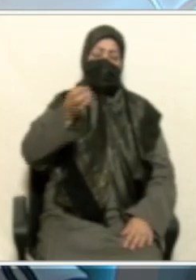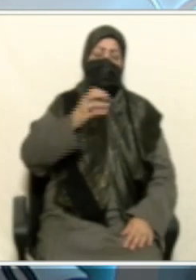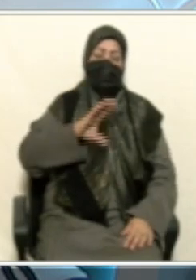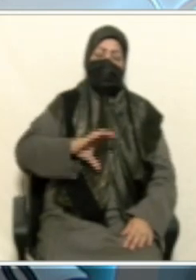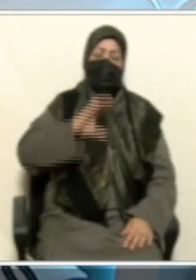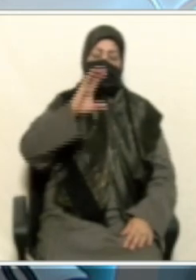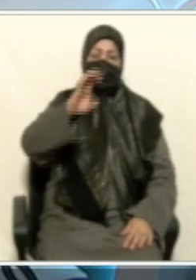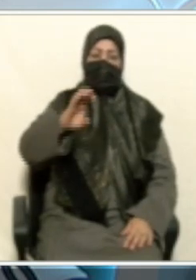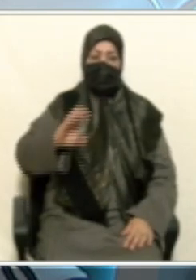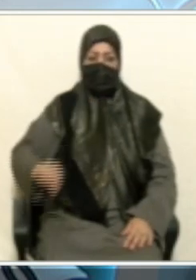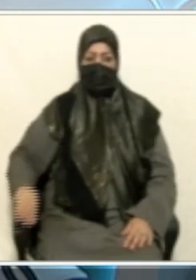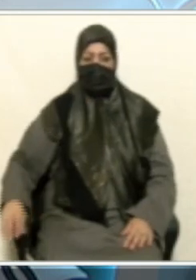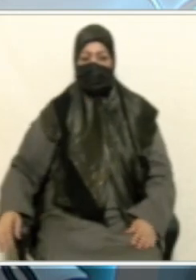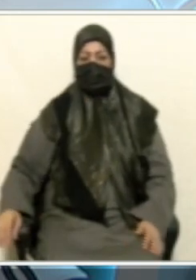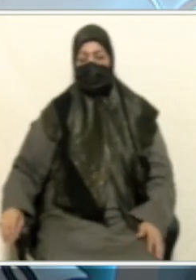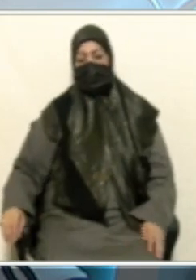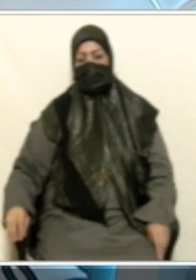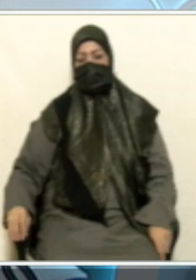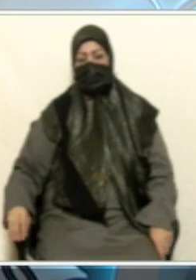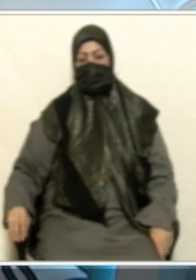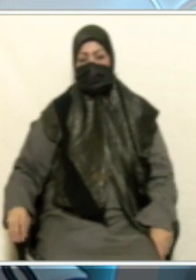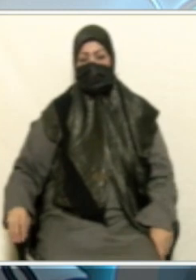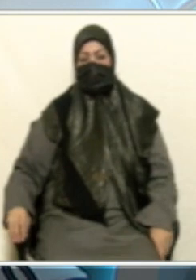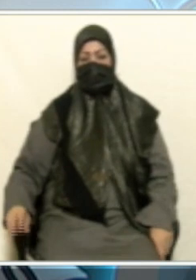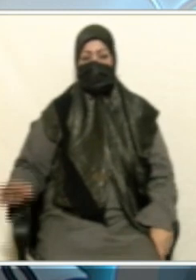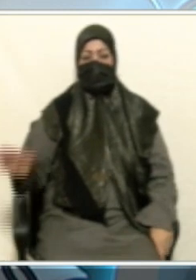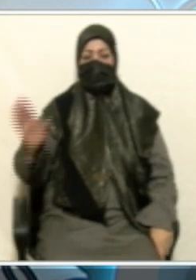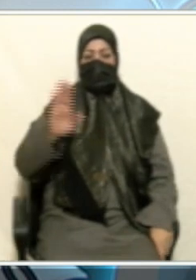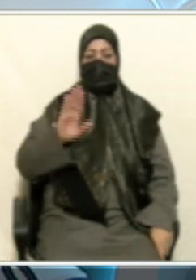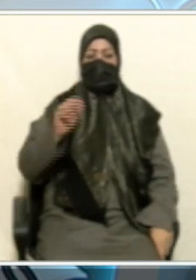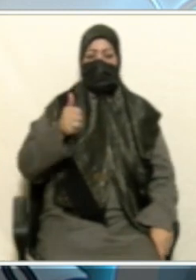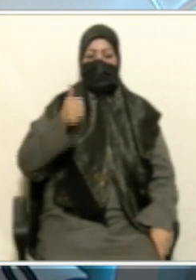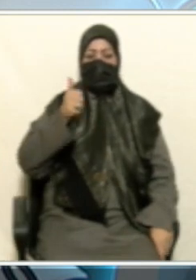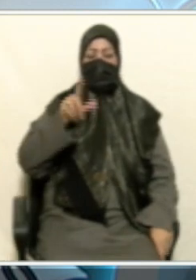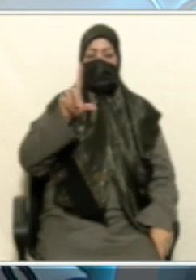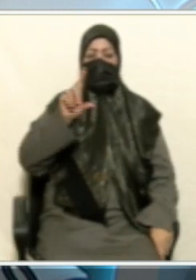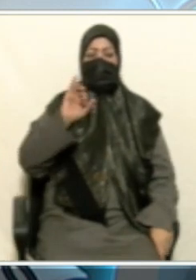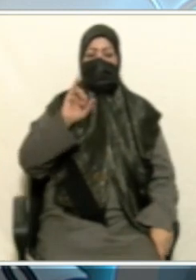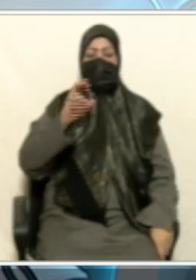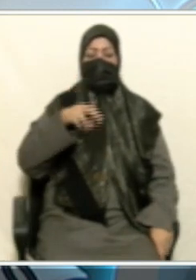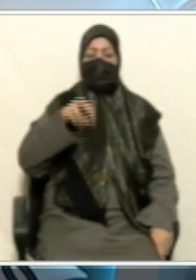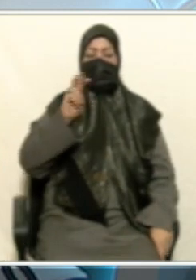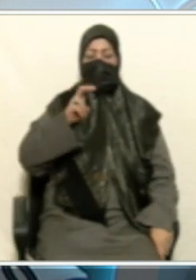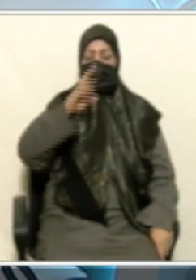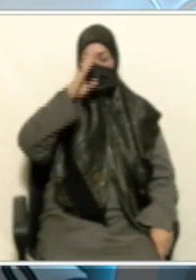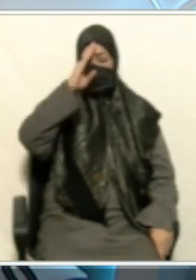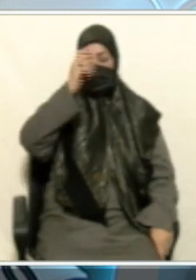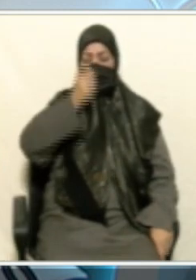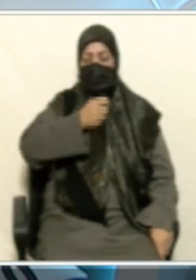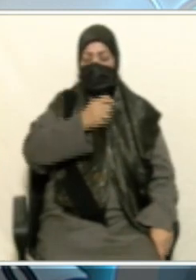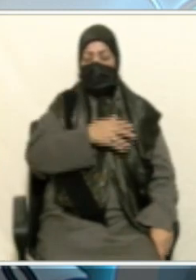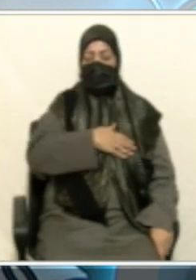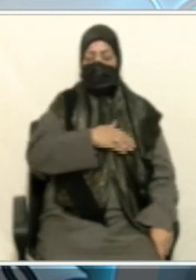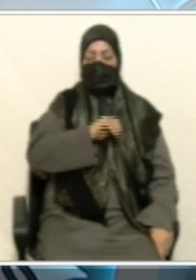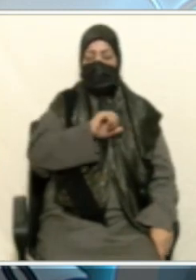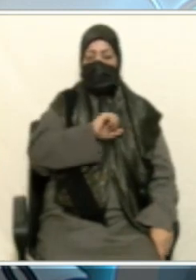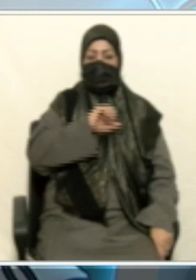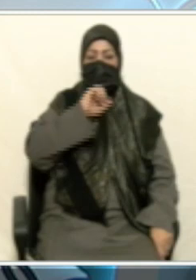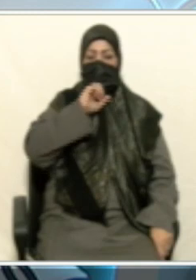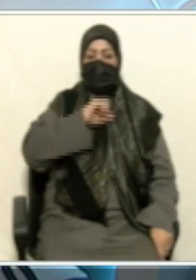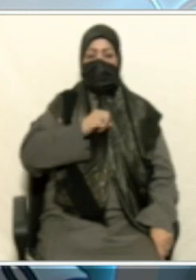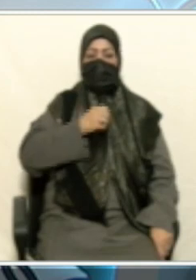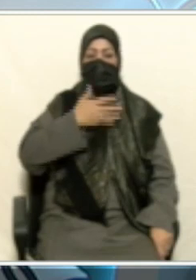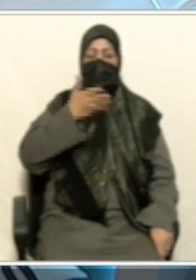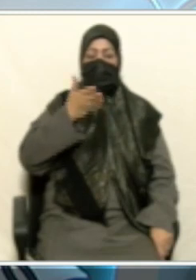الأخت سالمة من سرت. أيوة السلام عليكم. وعليكم السلام ورحمة الله. أهلك شيخ. أهلا وسهلا بك يا شيخ. أنا